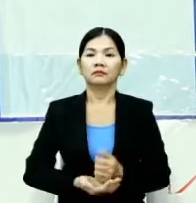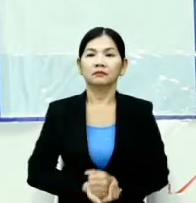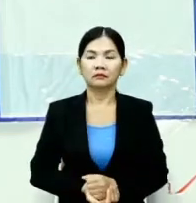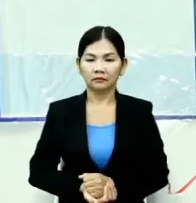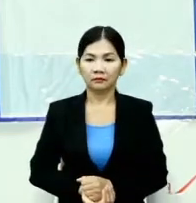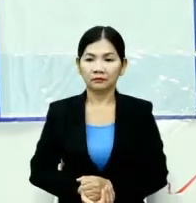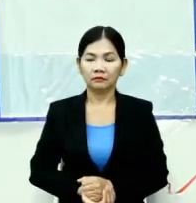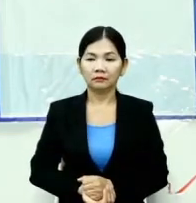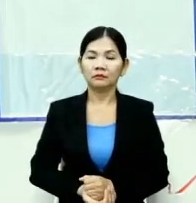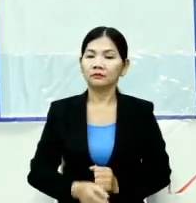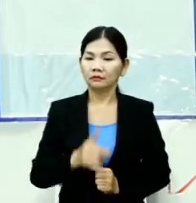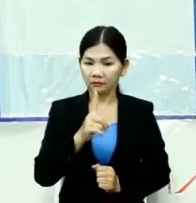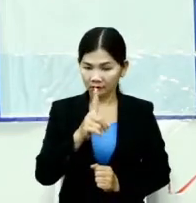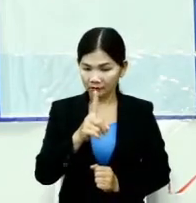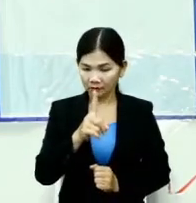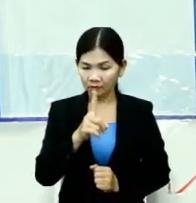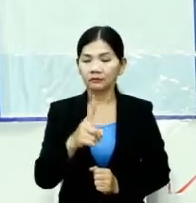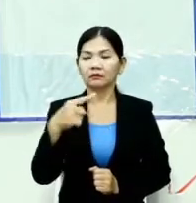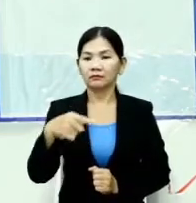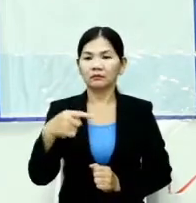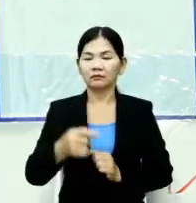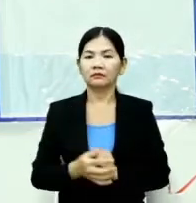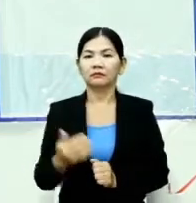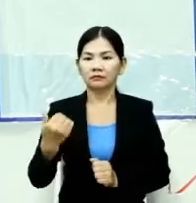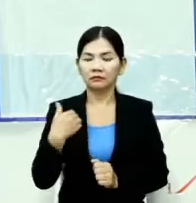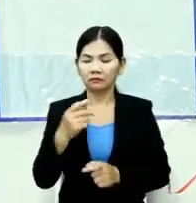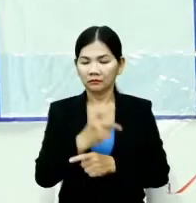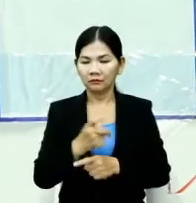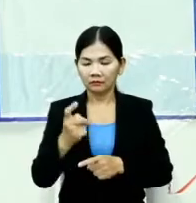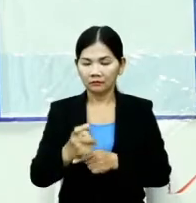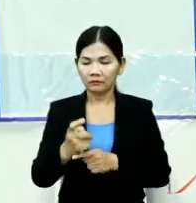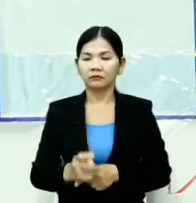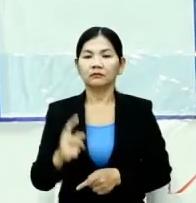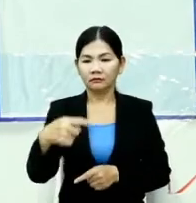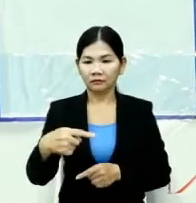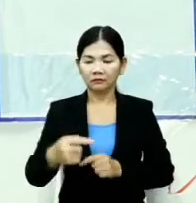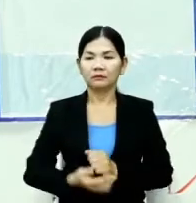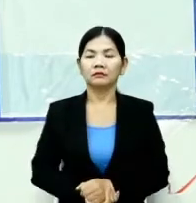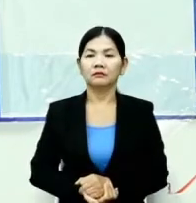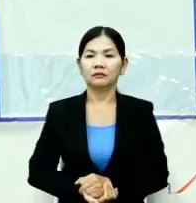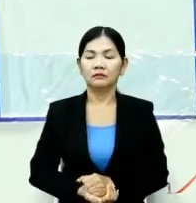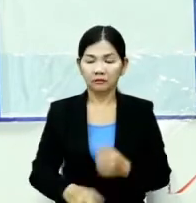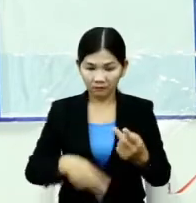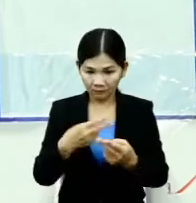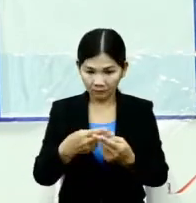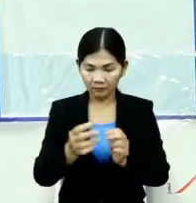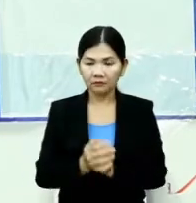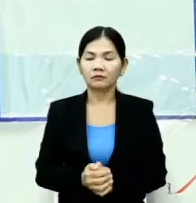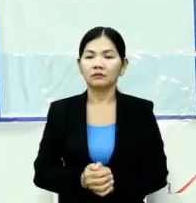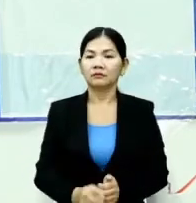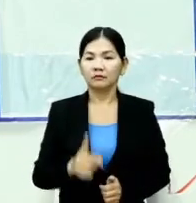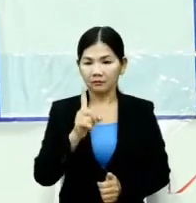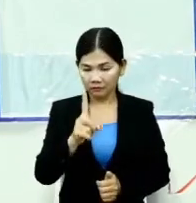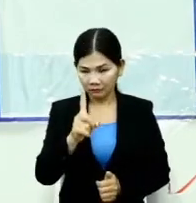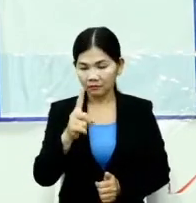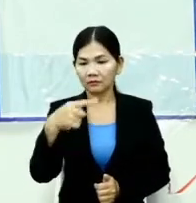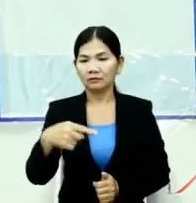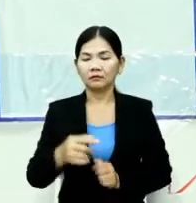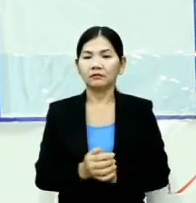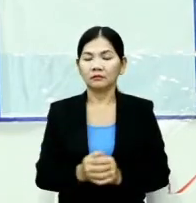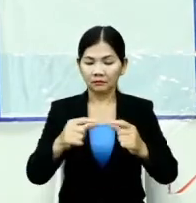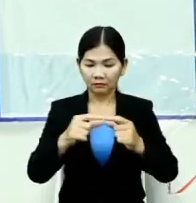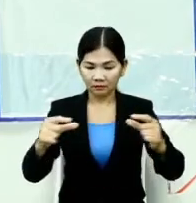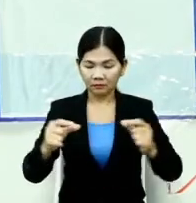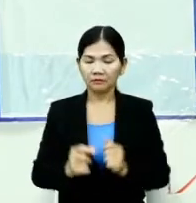ចានៅសល់1000ព្រោះថានៅក្នុងខ្ទង់ពាន់ណាចាចម្លើយរបស់យើងគឺនៅសល់1000នេះជាប